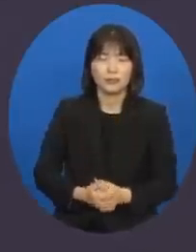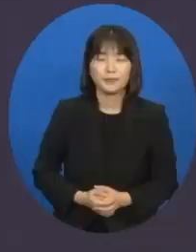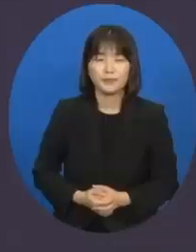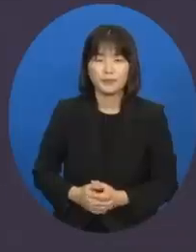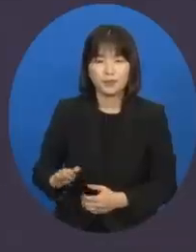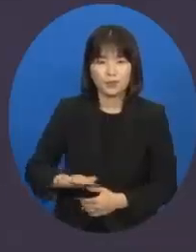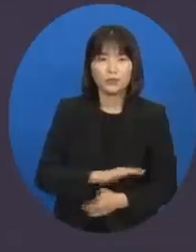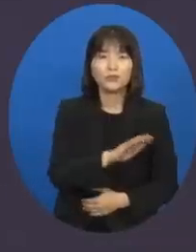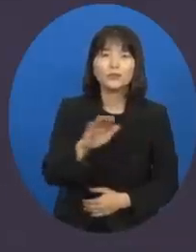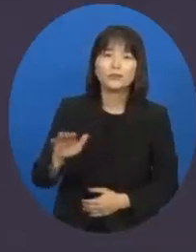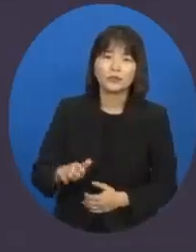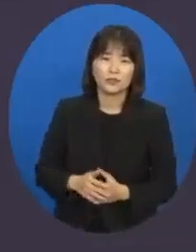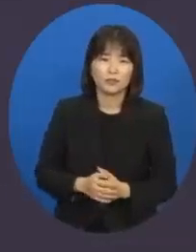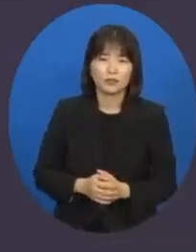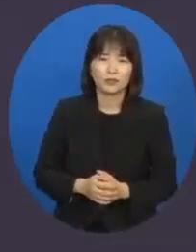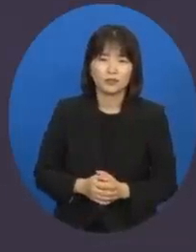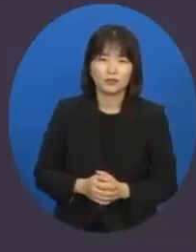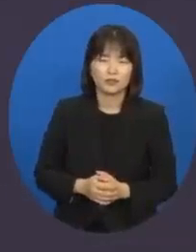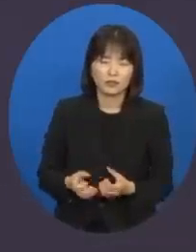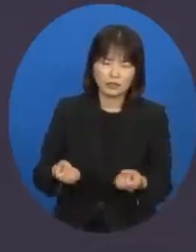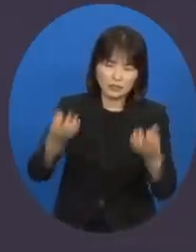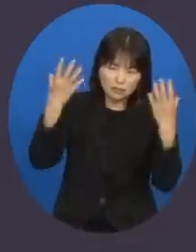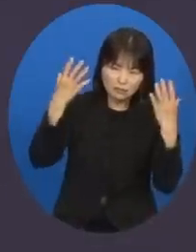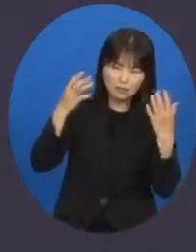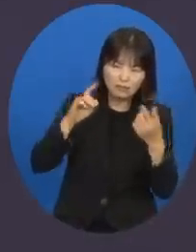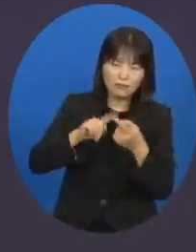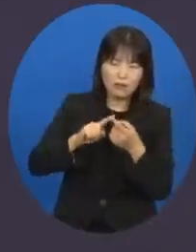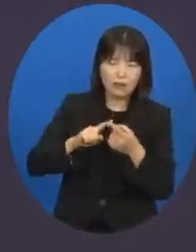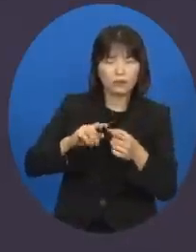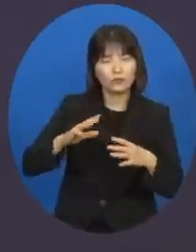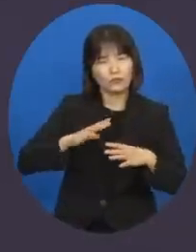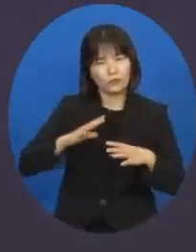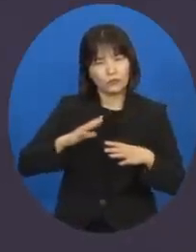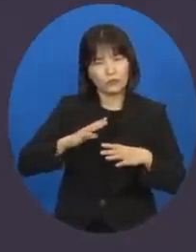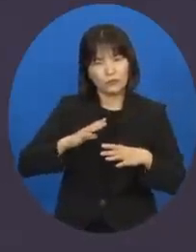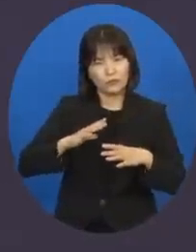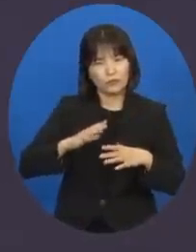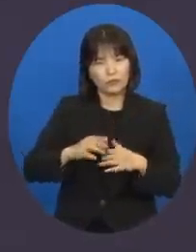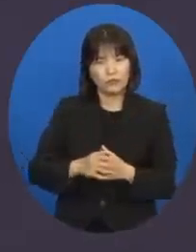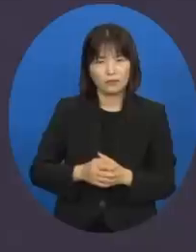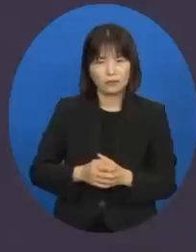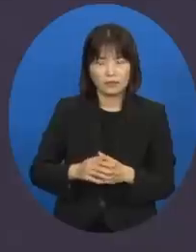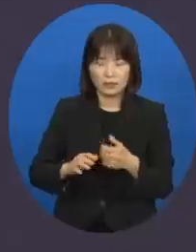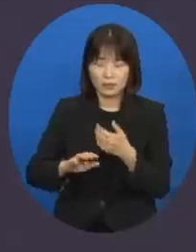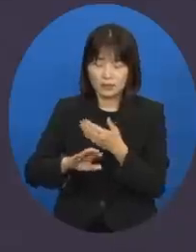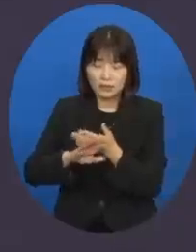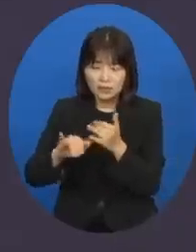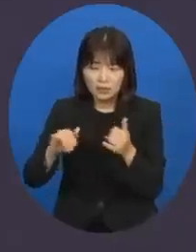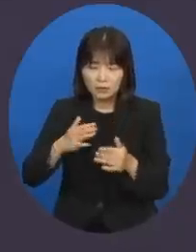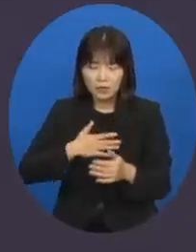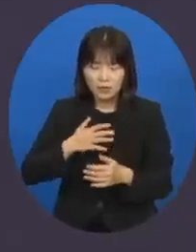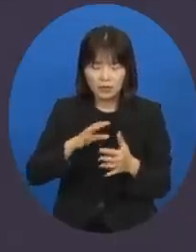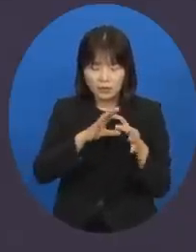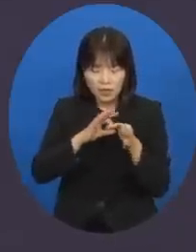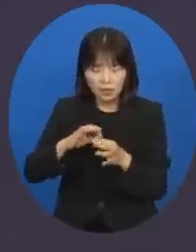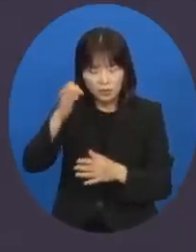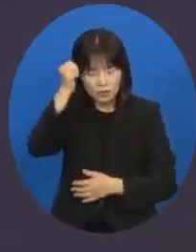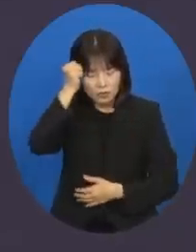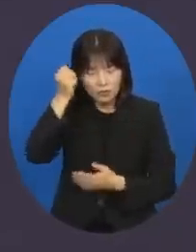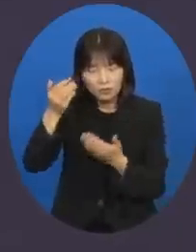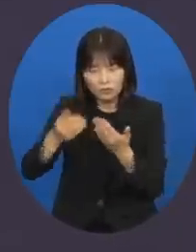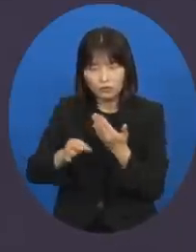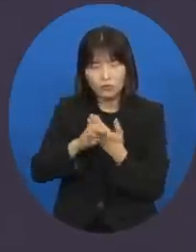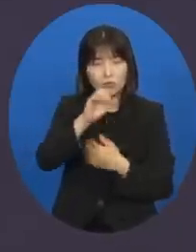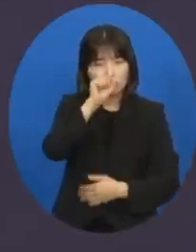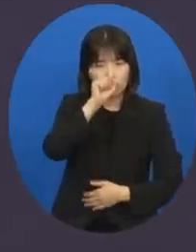우리는요, 잊혀지는 것을 두려워합니다. 누군가가 나를 계속 기억해 주기를 원하고